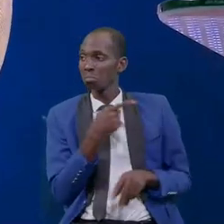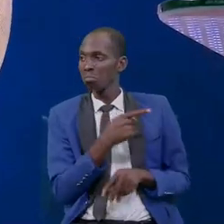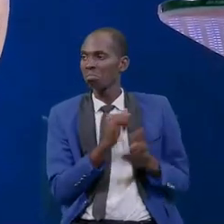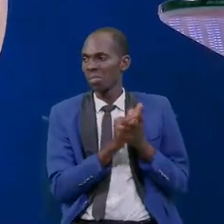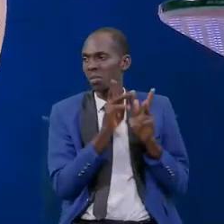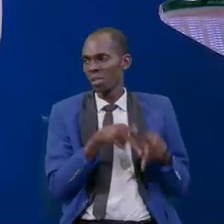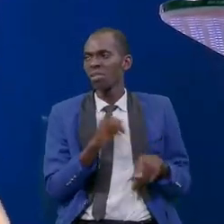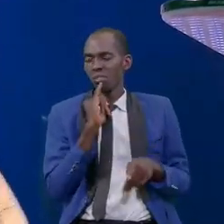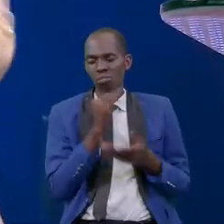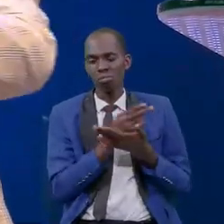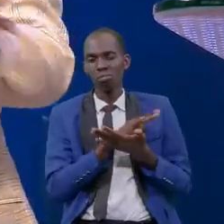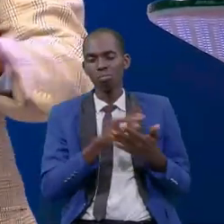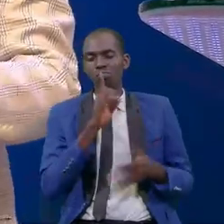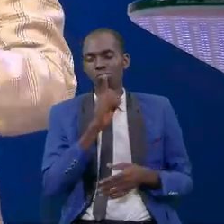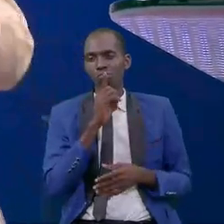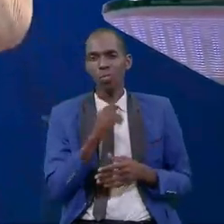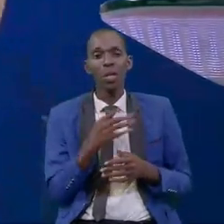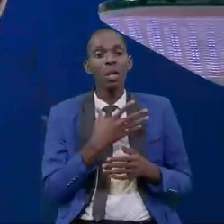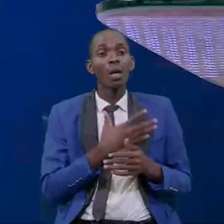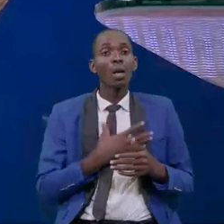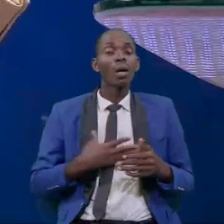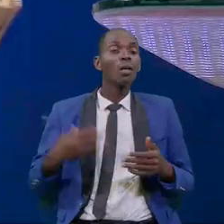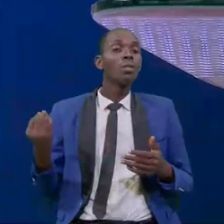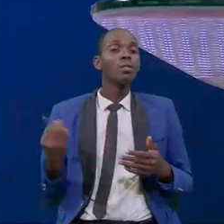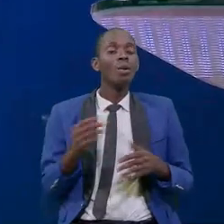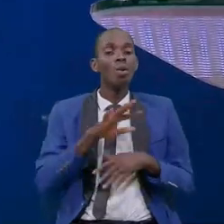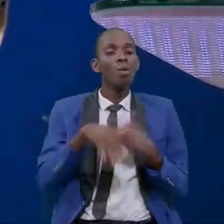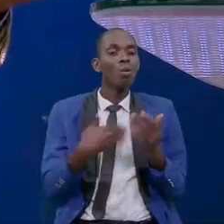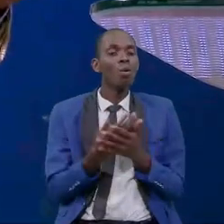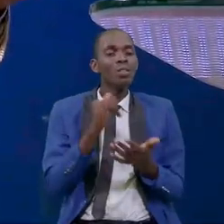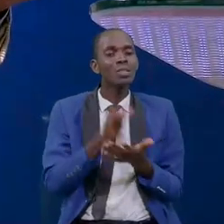ah, cette personne est sainte. Tout cela